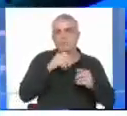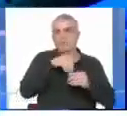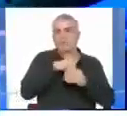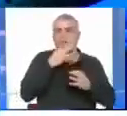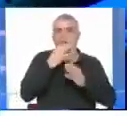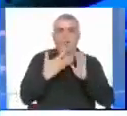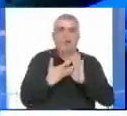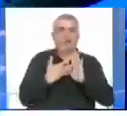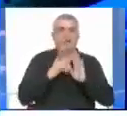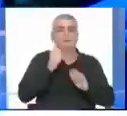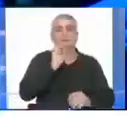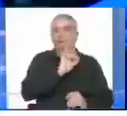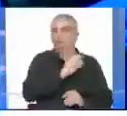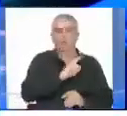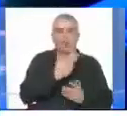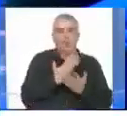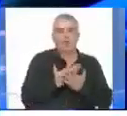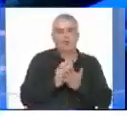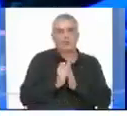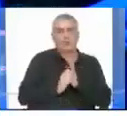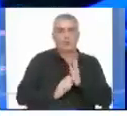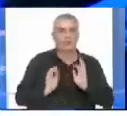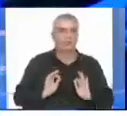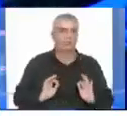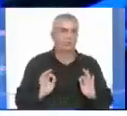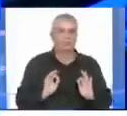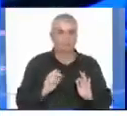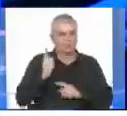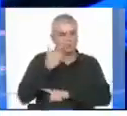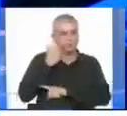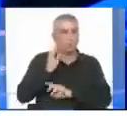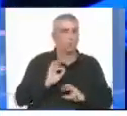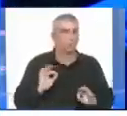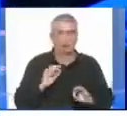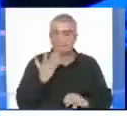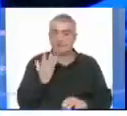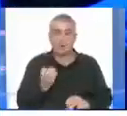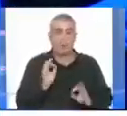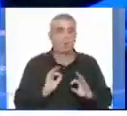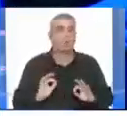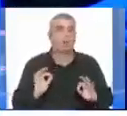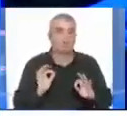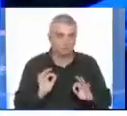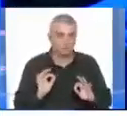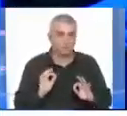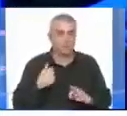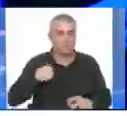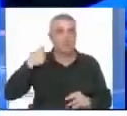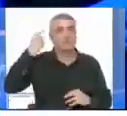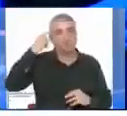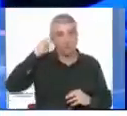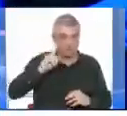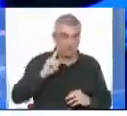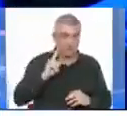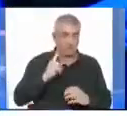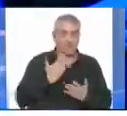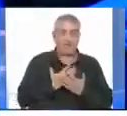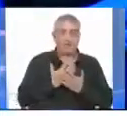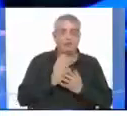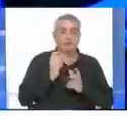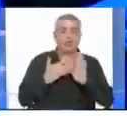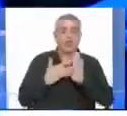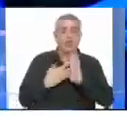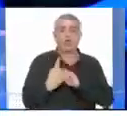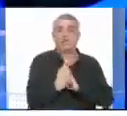בחקירות הראשונות שלה, הם לא מתועדו, לא הוסרטו ולא הוקלטו. אבל אני יודע, מעדויות של